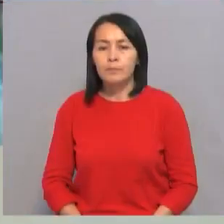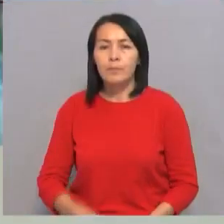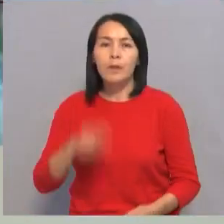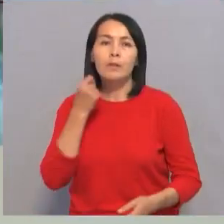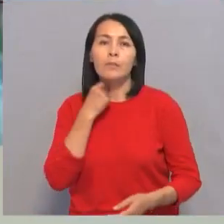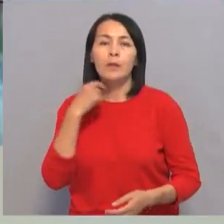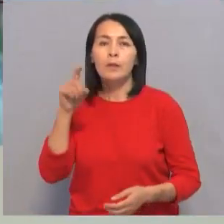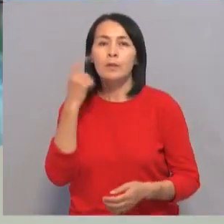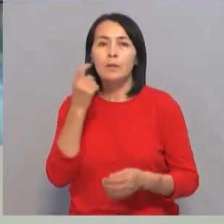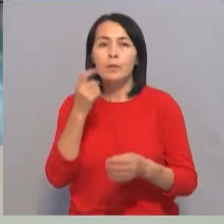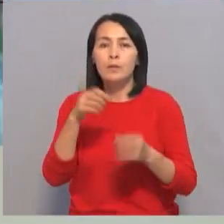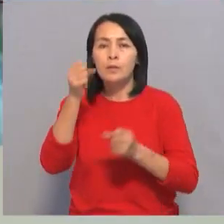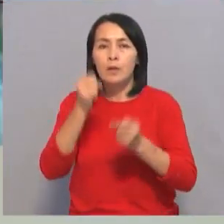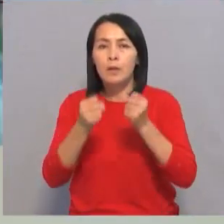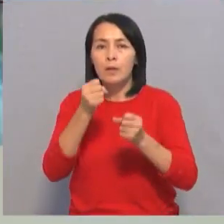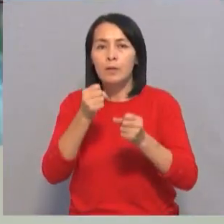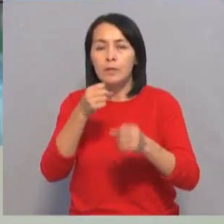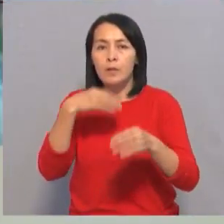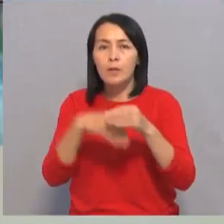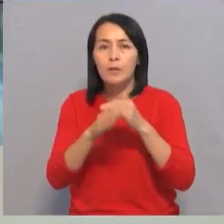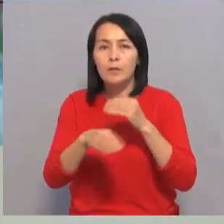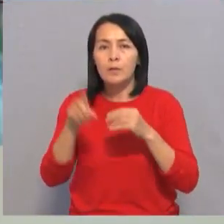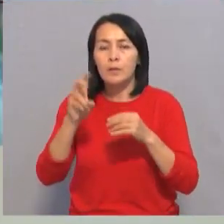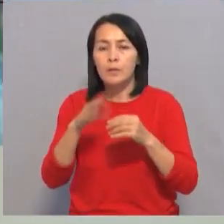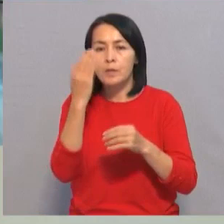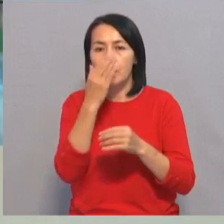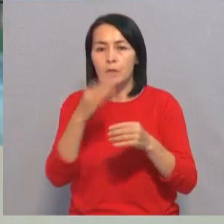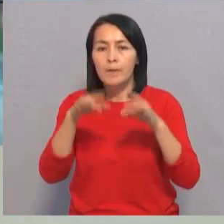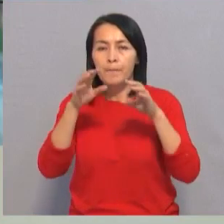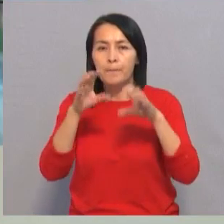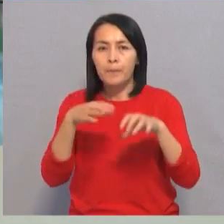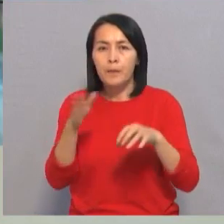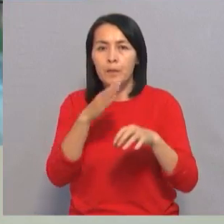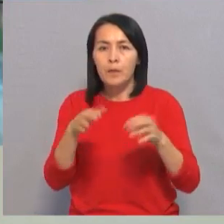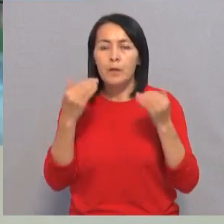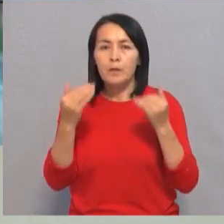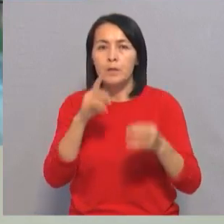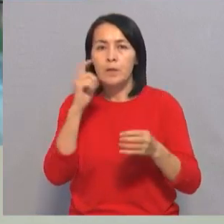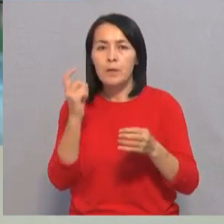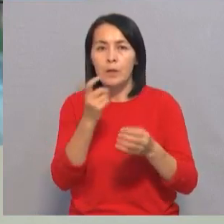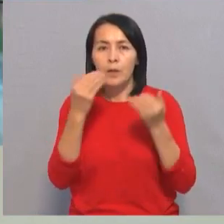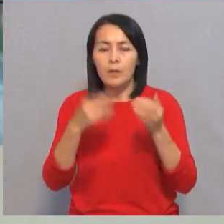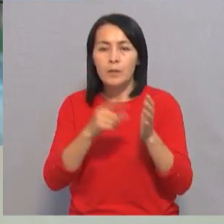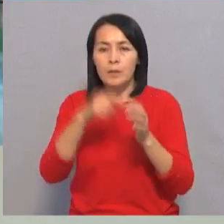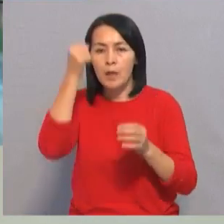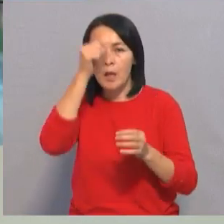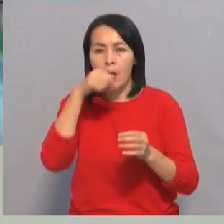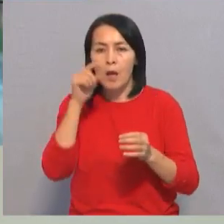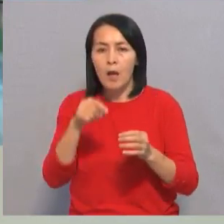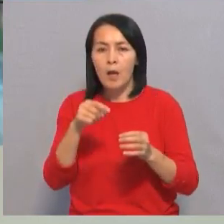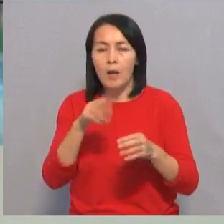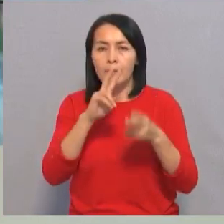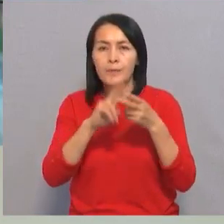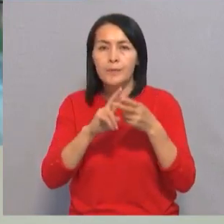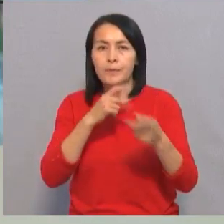Пьяный мужчина угнал авто посетителя кинотеатра в Шымкенте. За это правонарушение он лишен водительских прав на 7 лет и взят